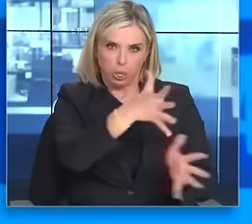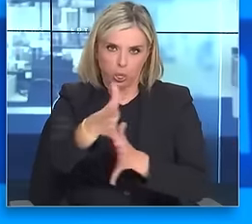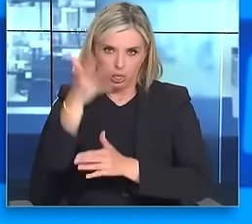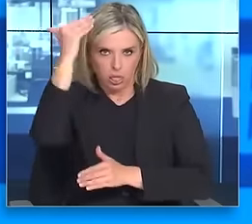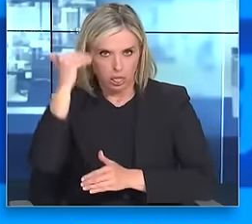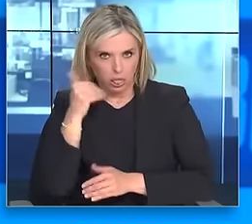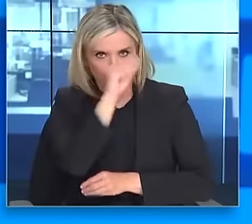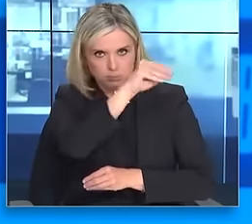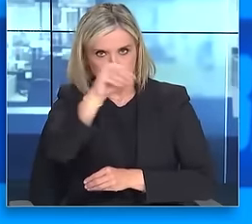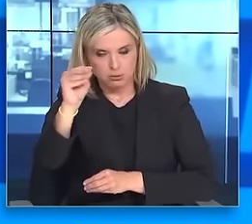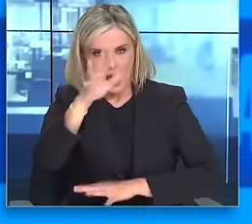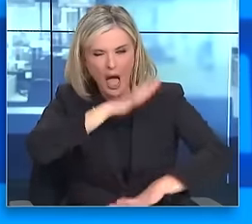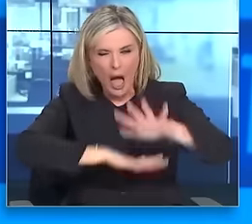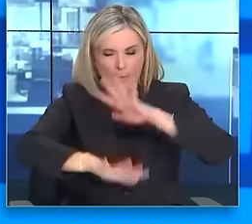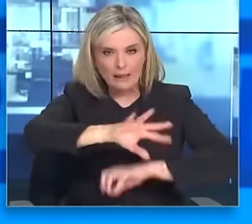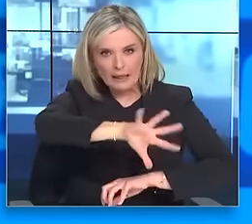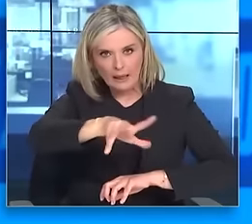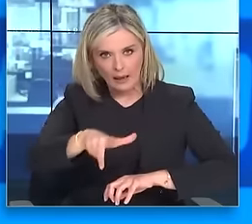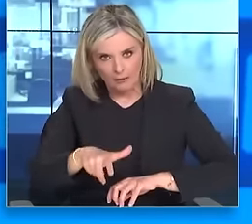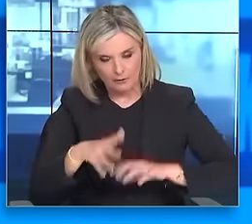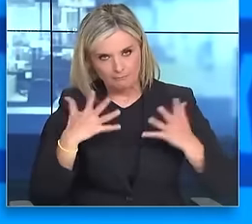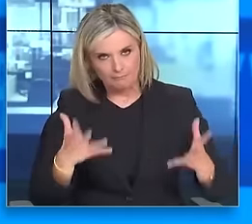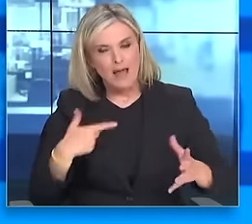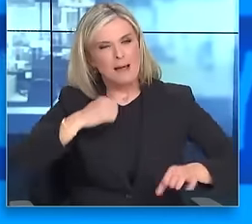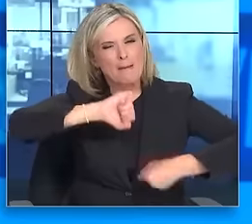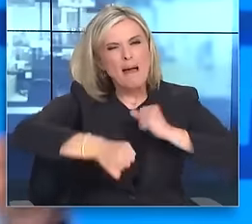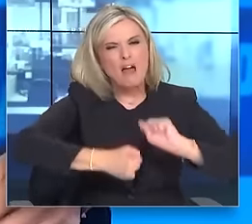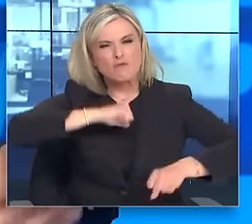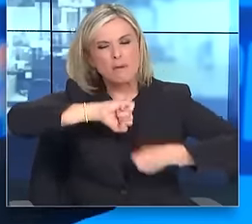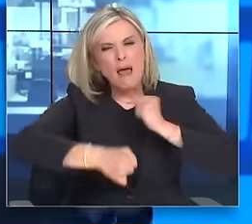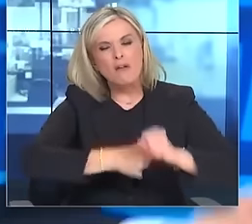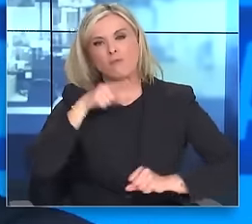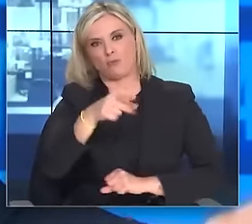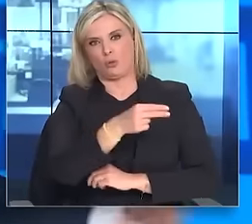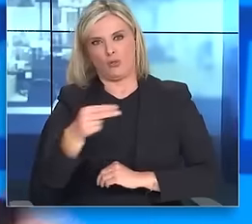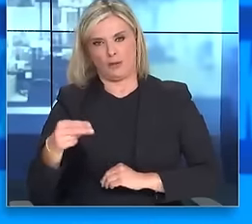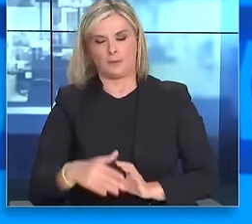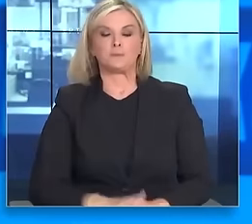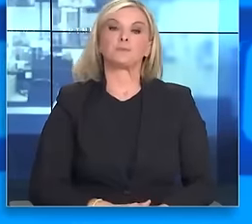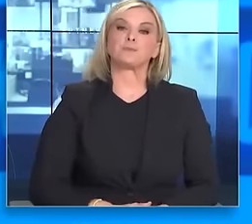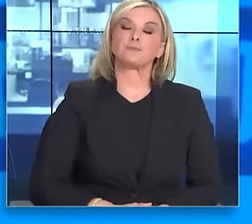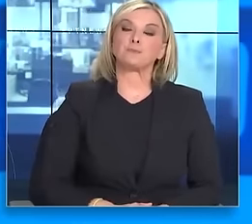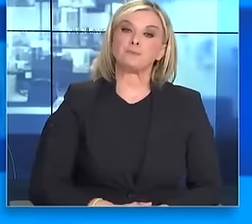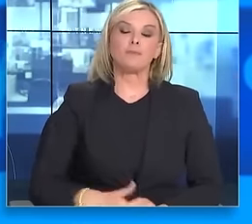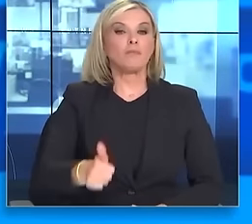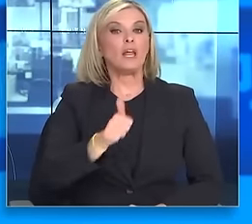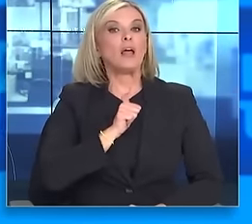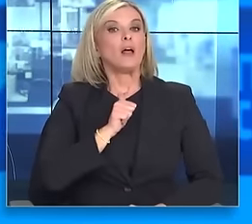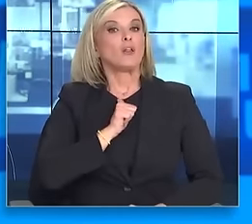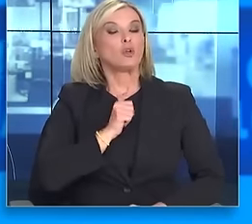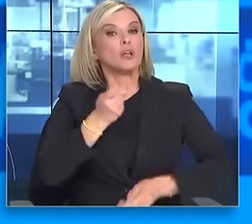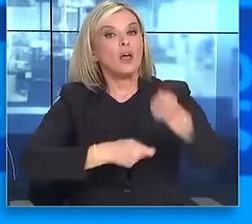έχει αυξηθεί. Γι' αυτό και λέω ότι είναι μια συνεχής μάχη αυτή, διότι και η αγορά προσαρμόζεται στα μέτρα τα οποία εμείς λαμβάνουμε.